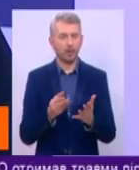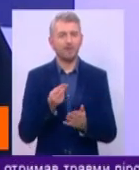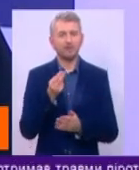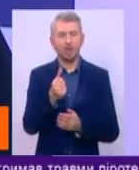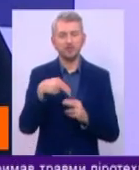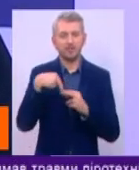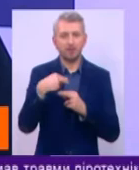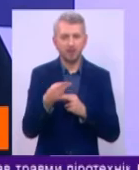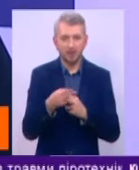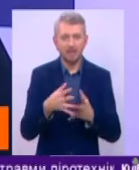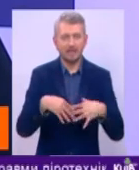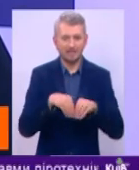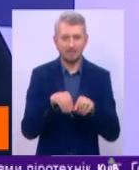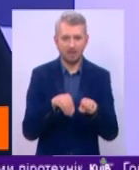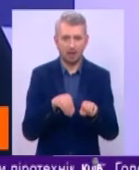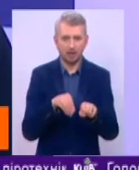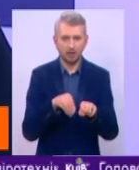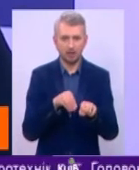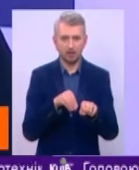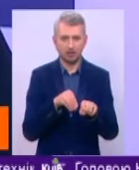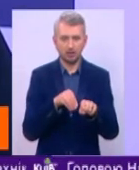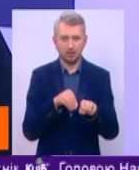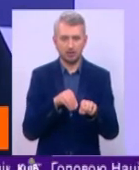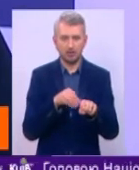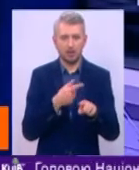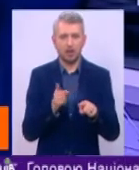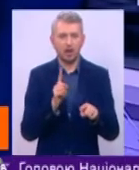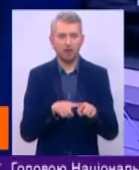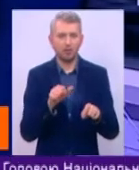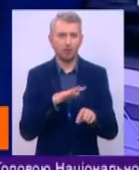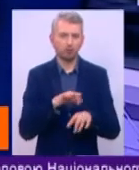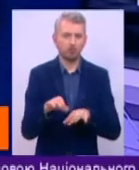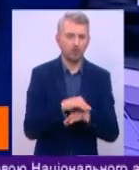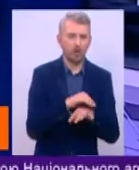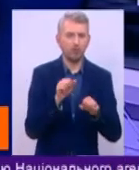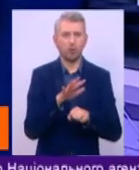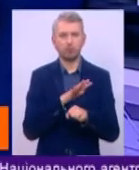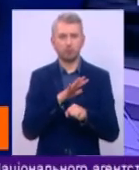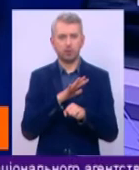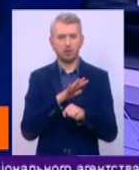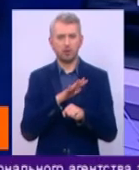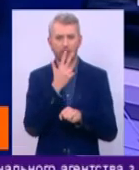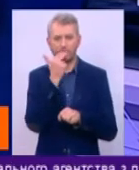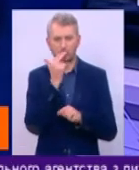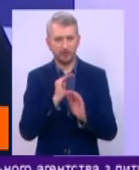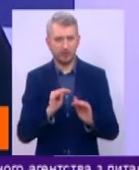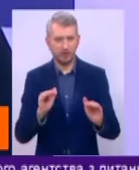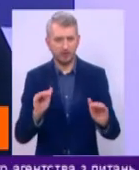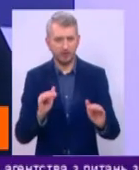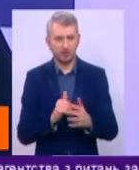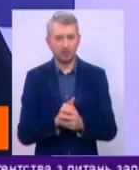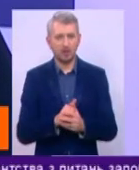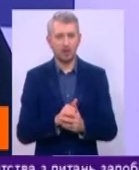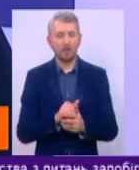выплачивается компенсация семье. То есть тех, это может быть жена, это могут быть несовершеннолетние дети. То есть